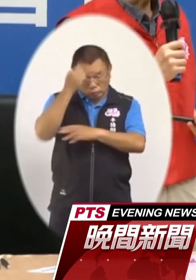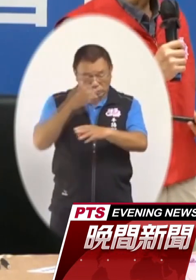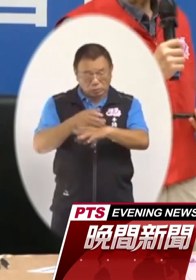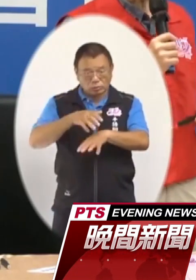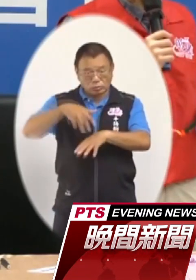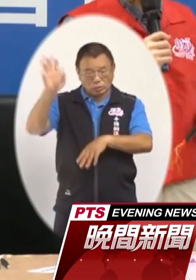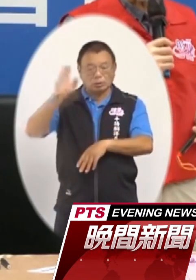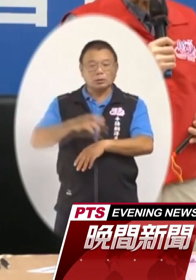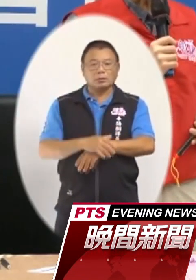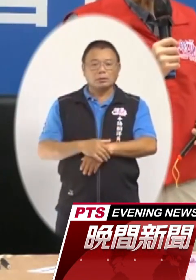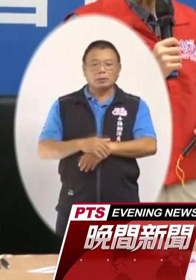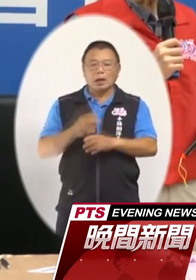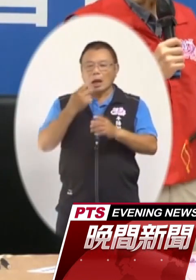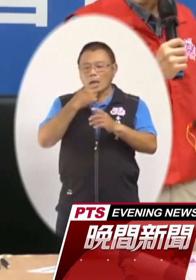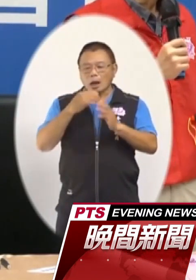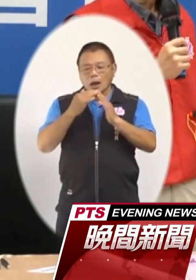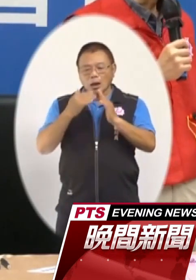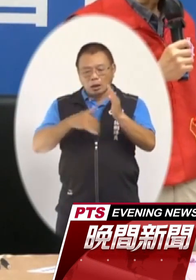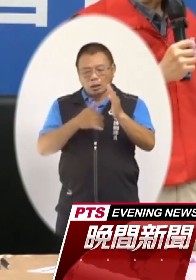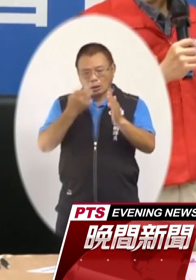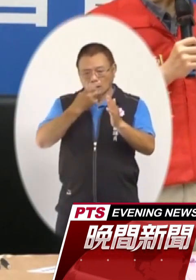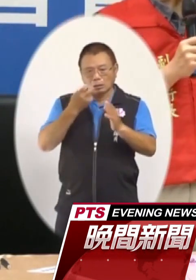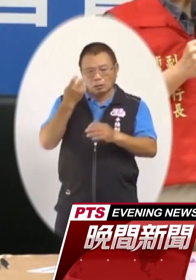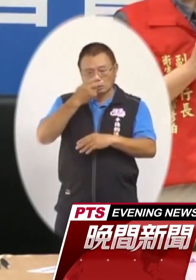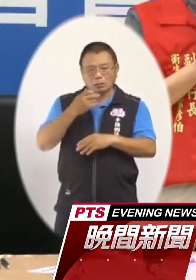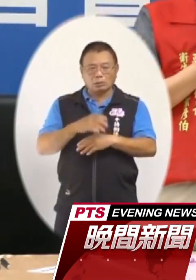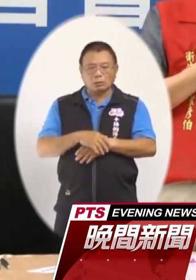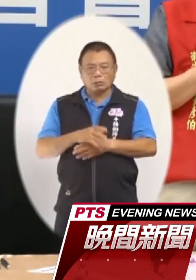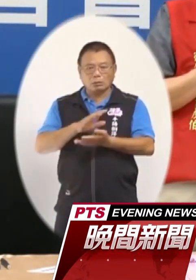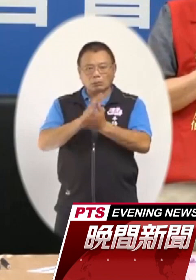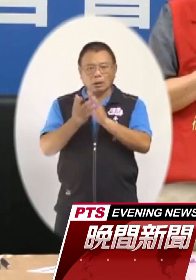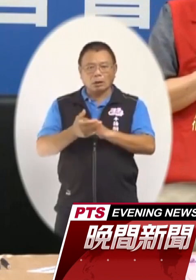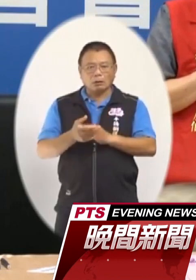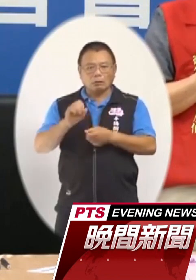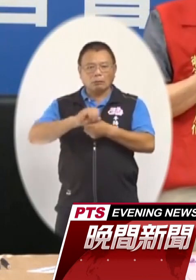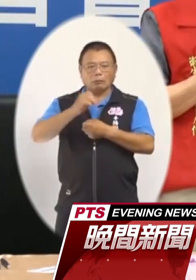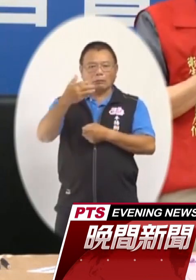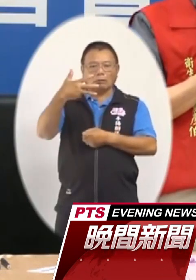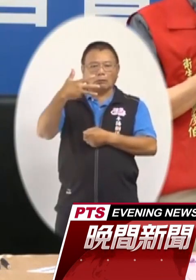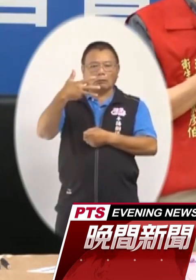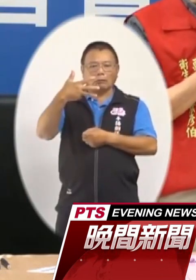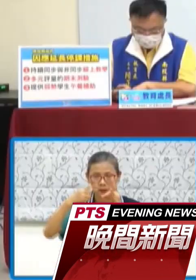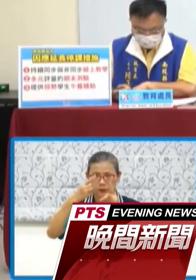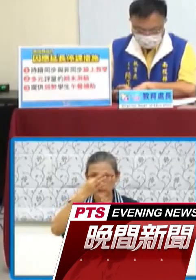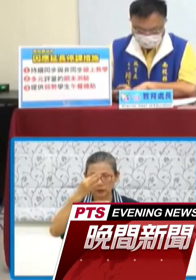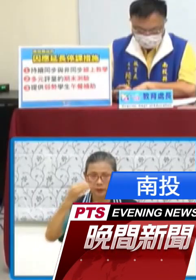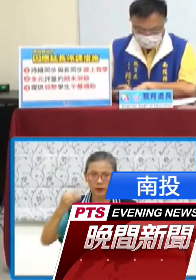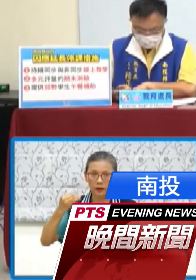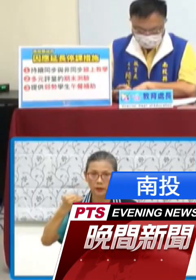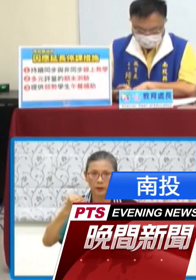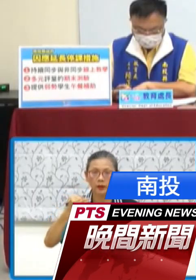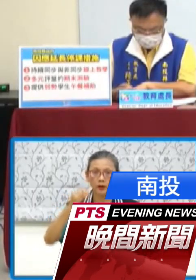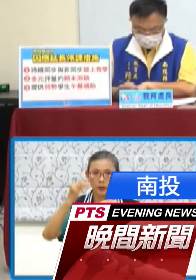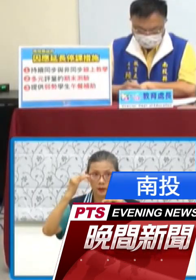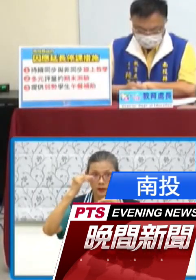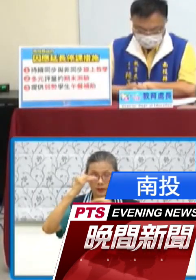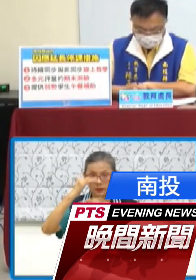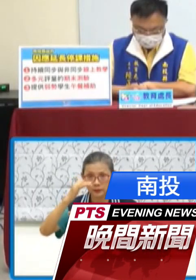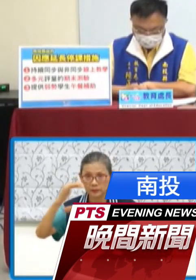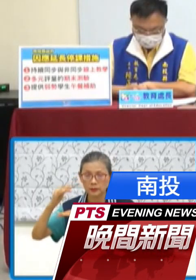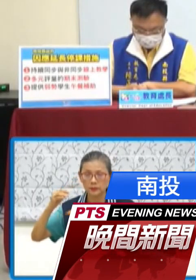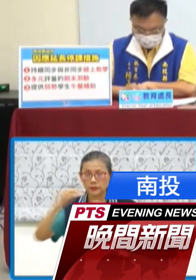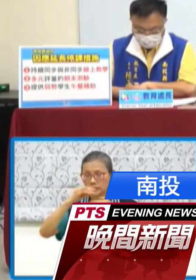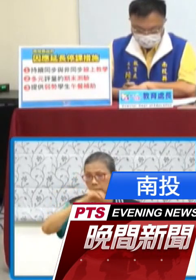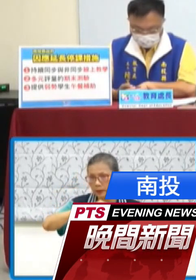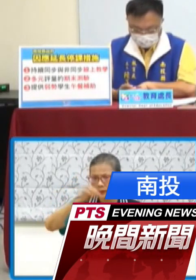过这个病房出院的，我们在居家隔离当中陆陆续续发病，现在累计也到8位了。 南投县的草屯家族群聚案